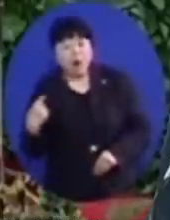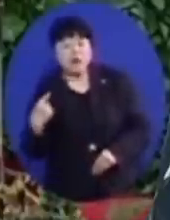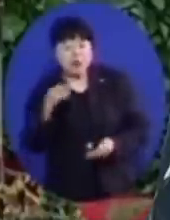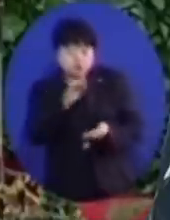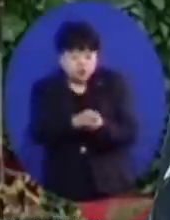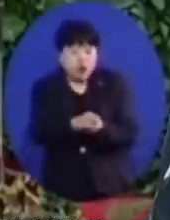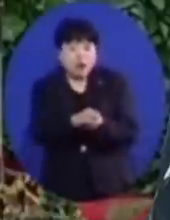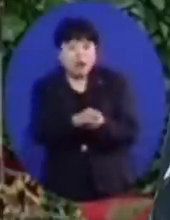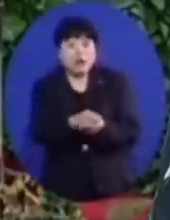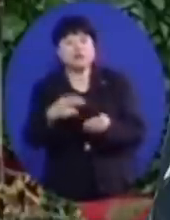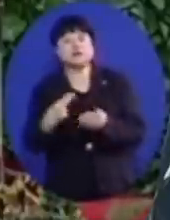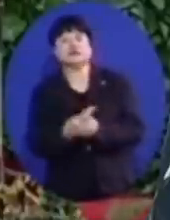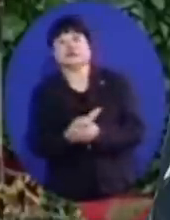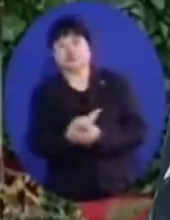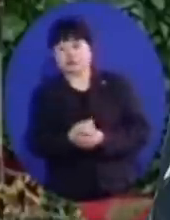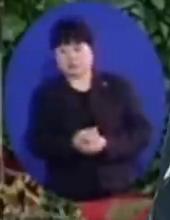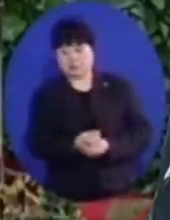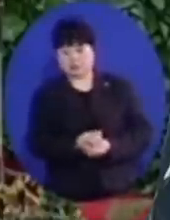우리의